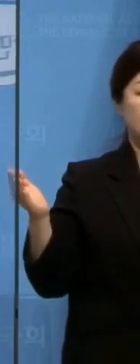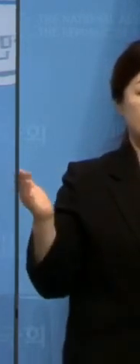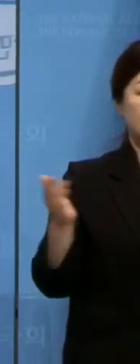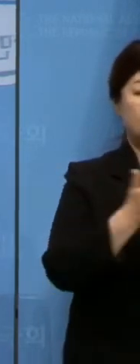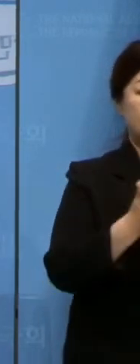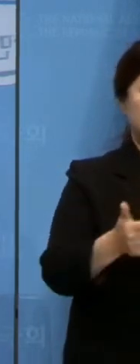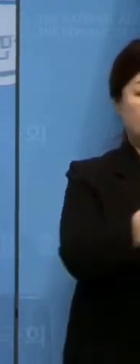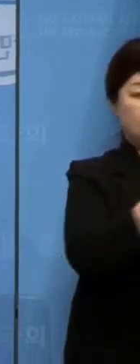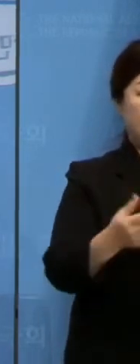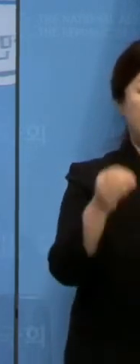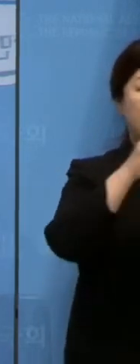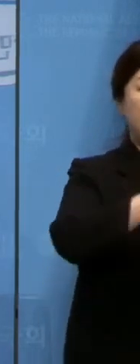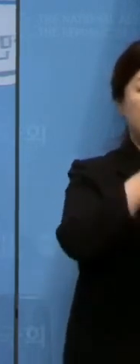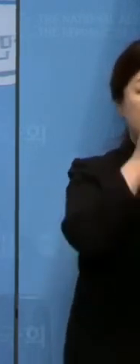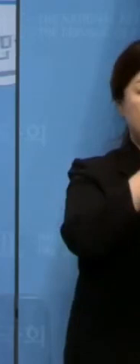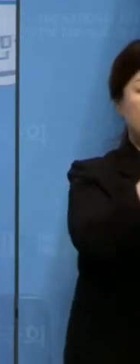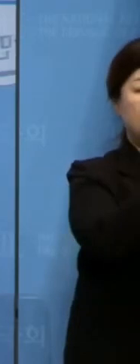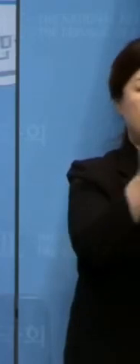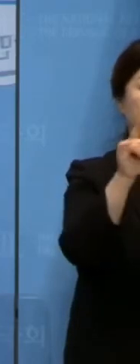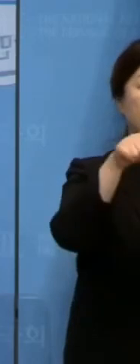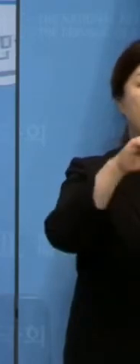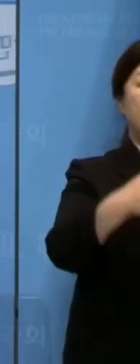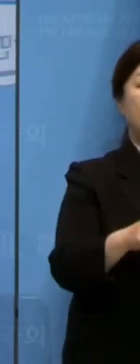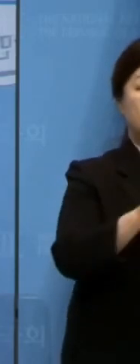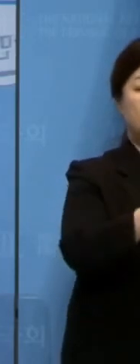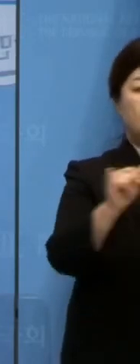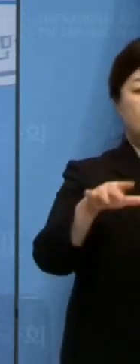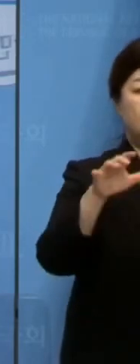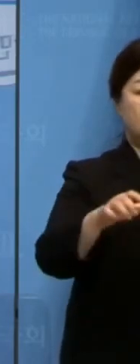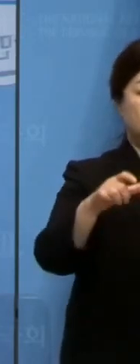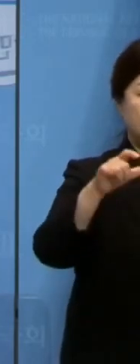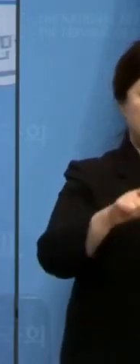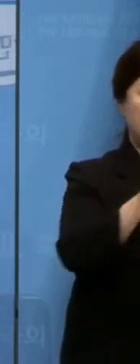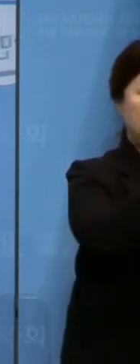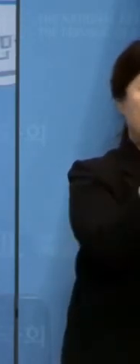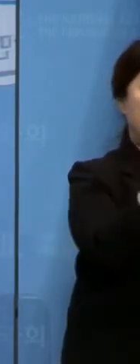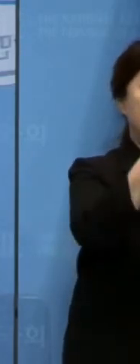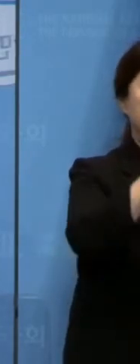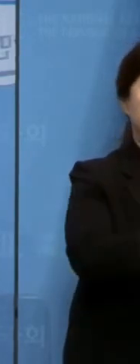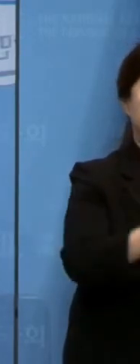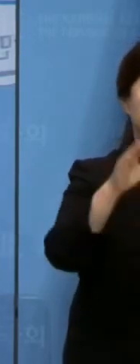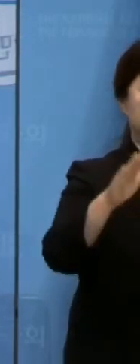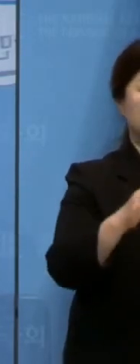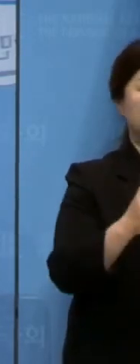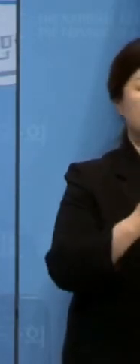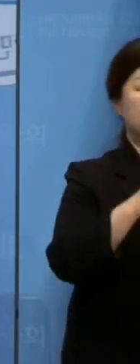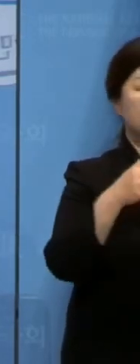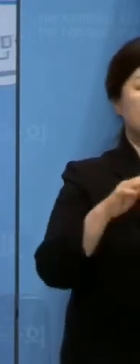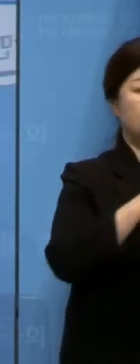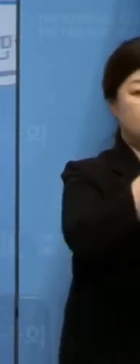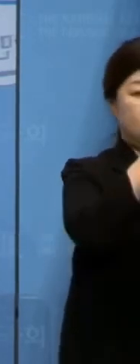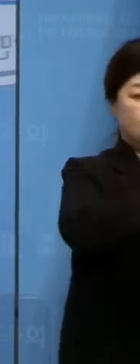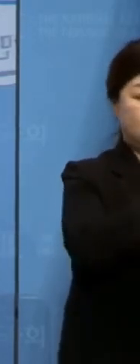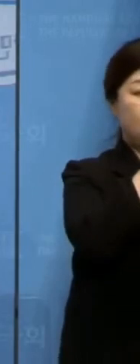대거 포함되어 있는 내곡동을 보금자리 주택 지구로 지정합니다.